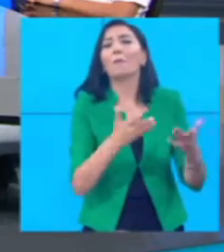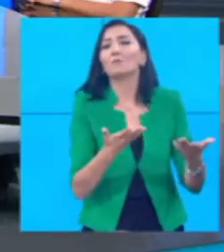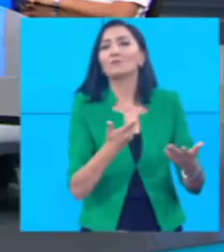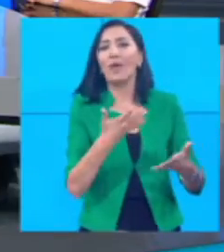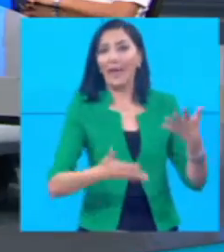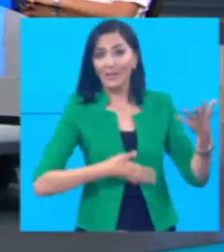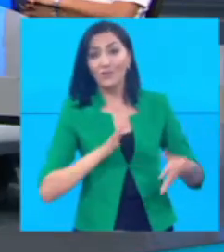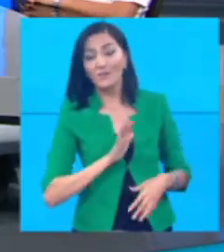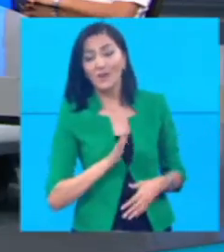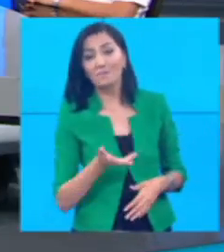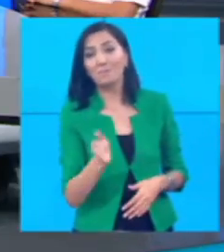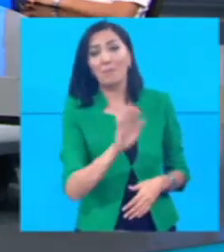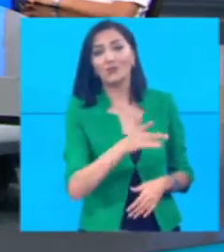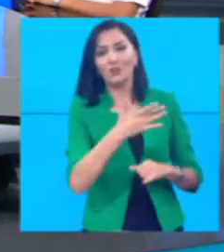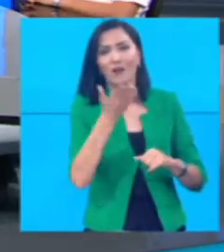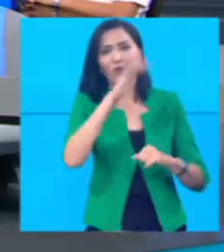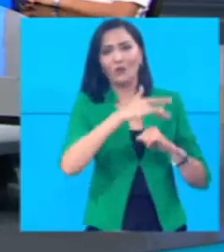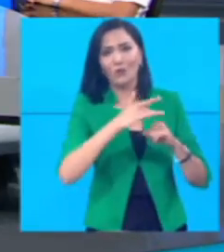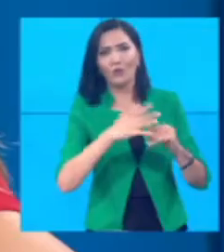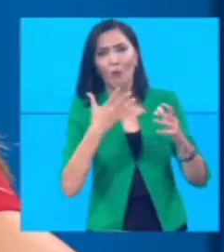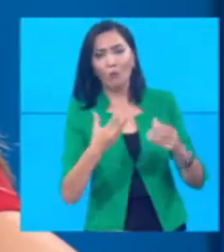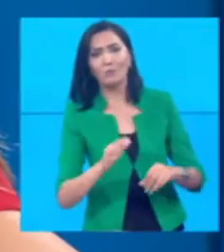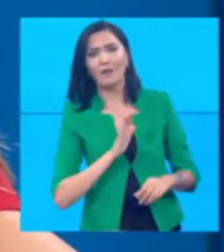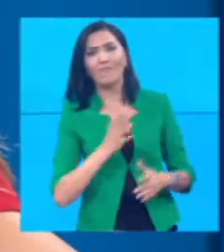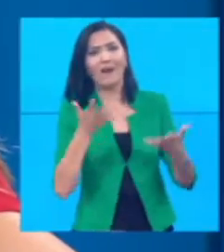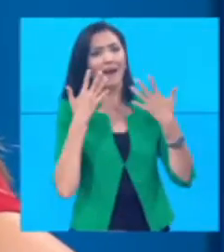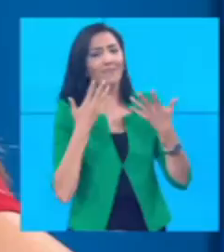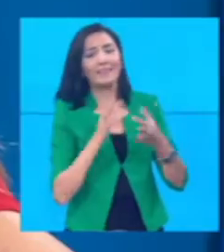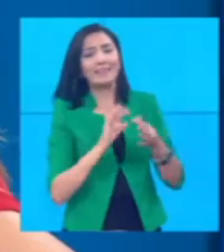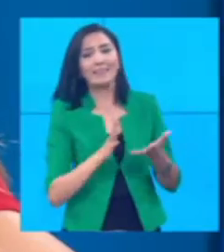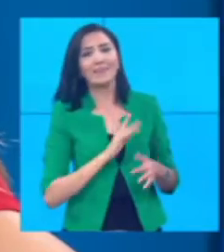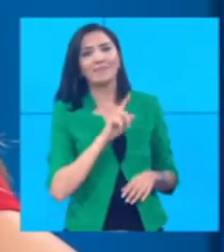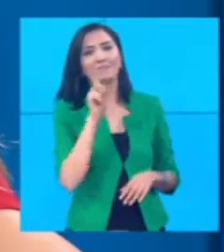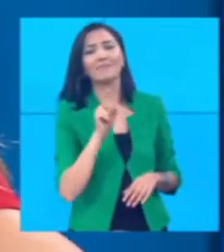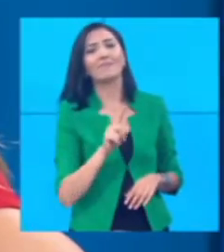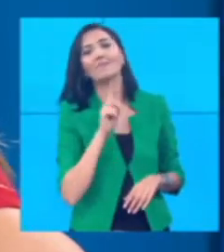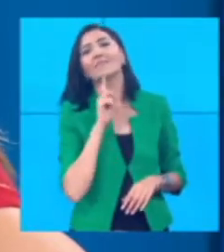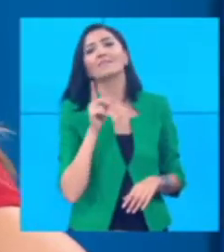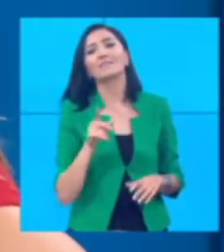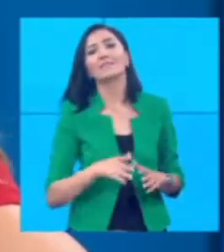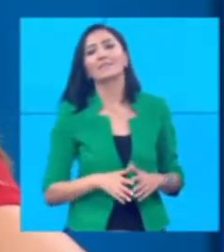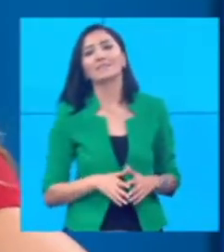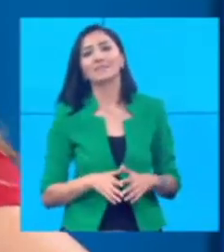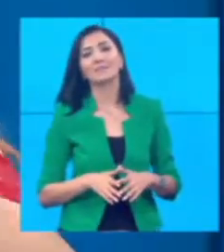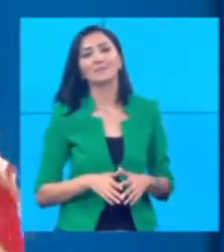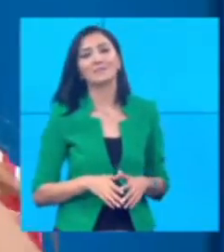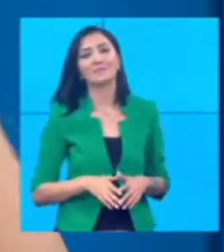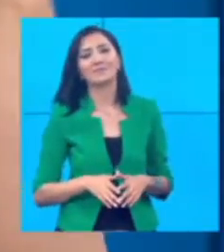etkiliyor? Atmosfer mi etkiliyor? Başka ülkede olmak mı etkiliyor? İklim mi etkiliyor? Ne etkiler sence?